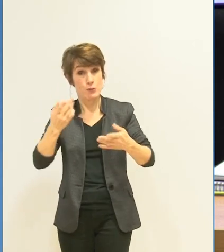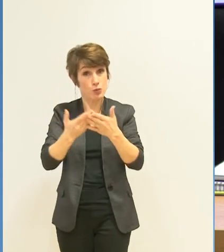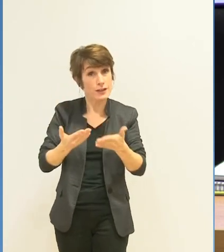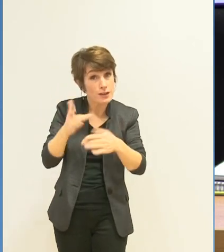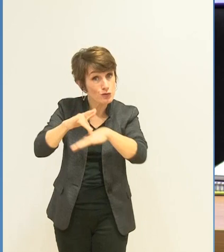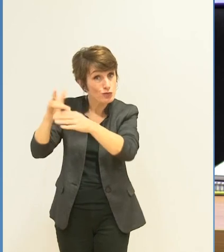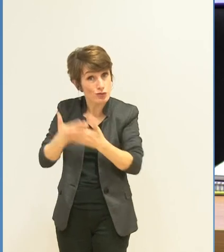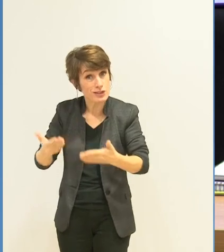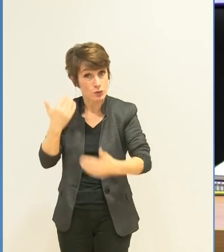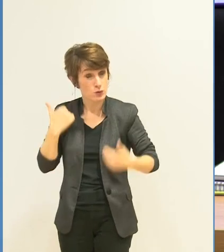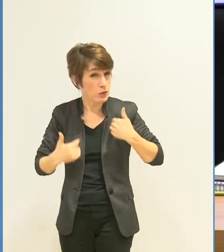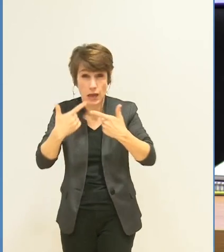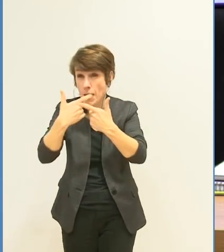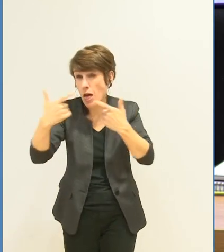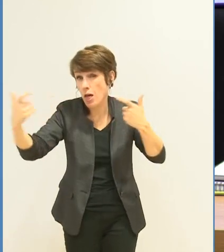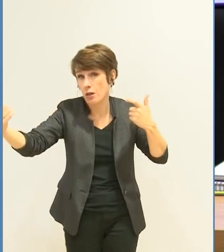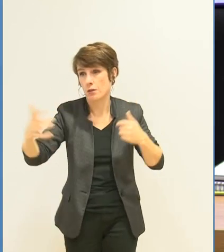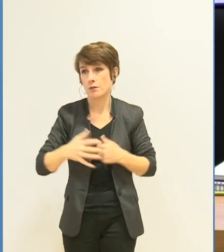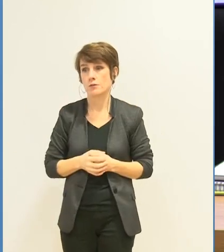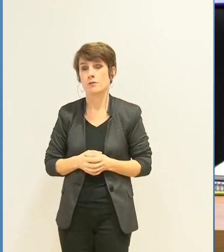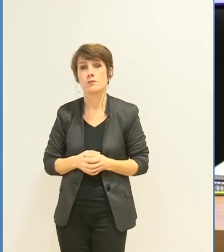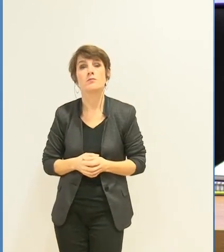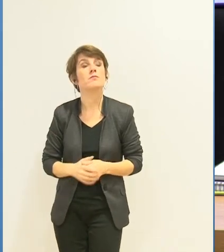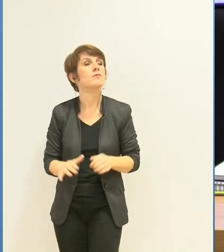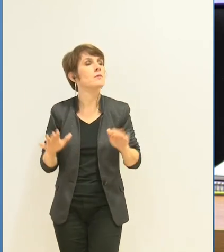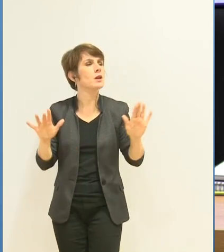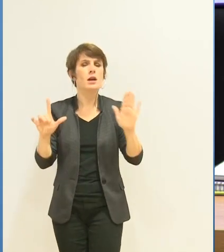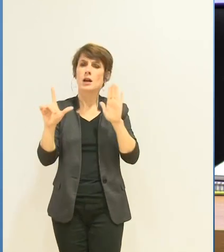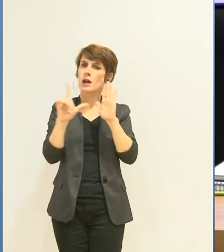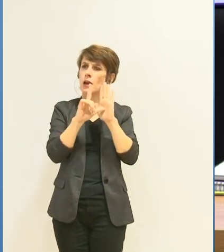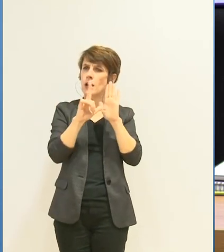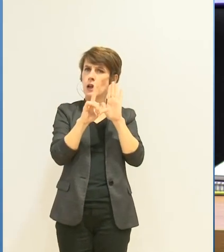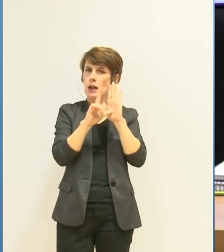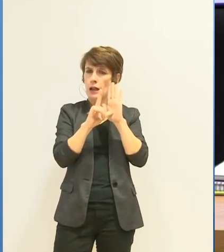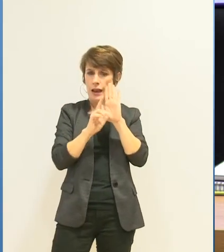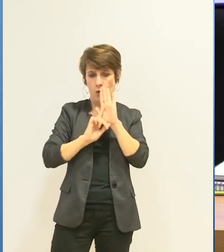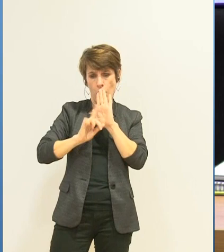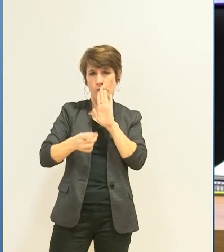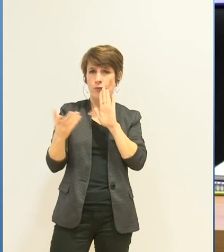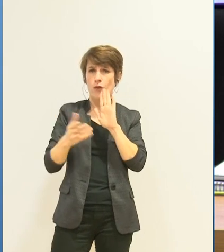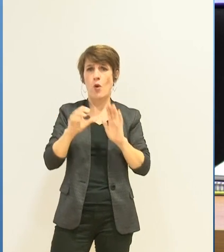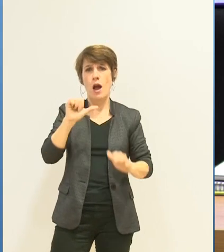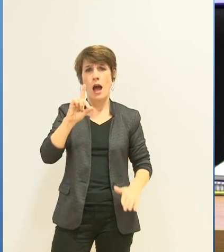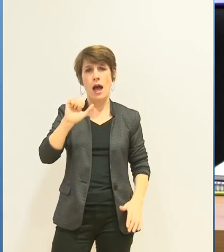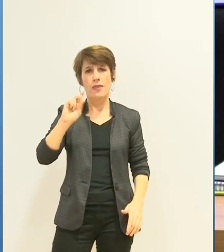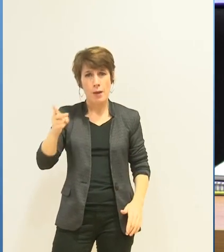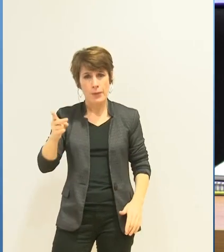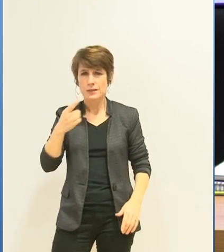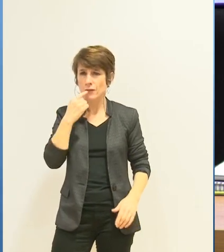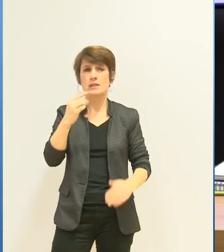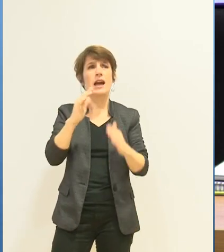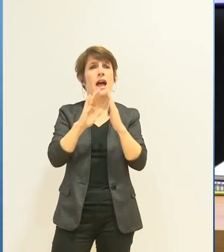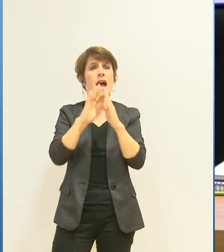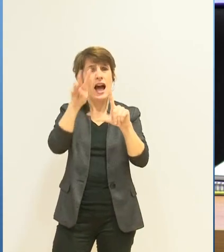handicap la loi impose ce qu'on appelle un adhap un agenda d'accessibilité